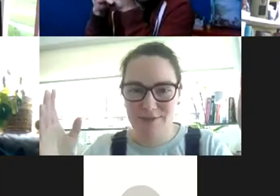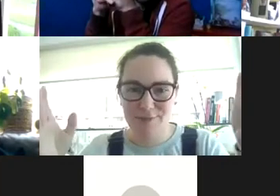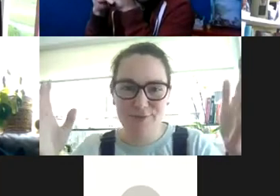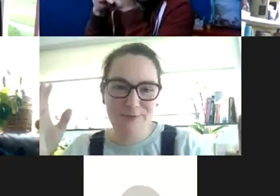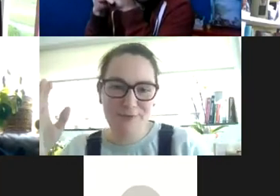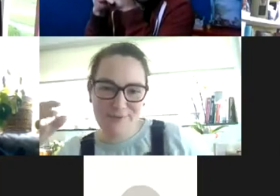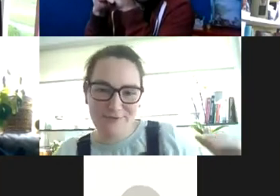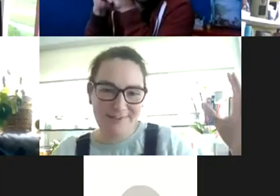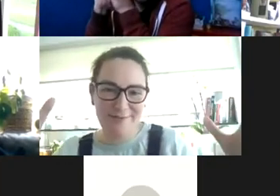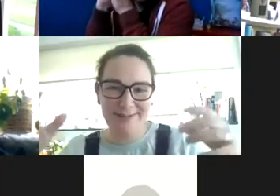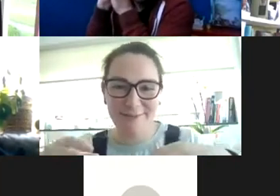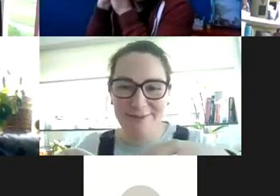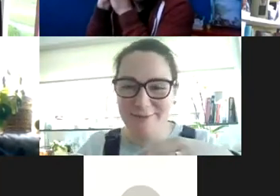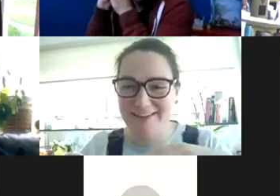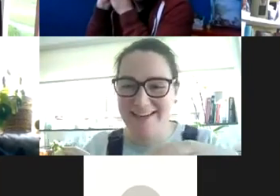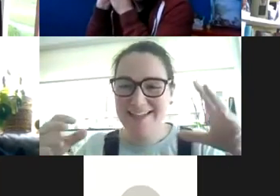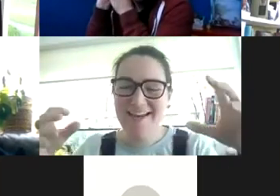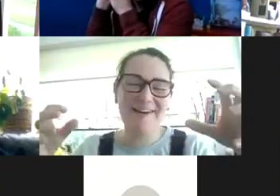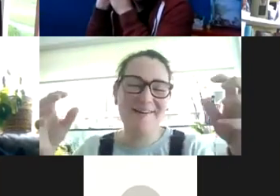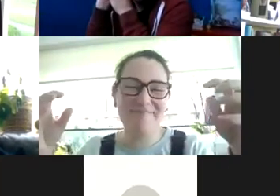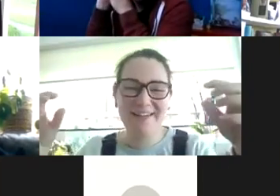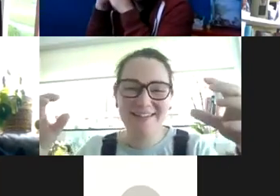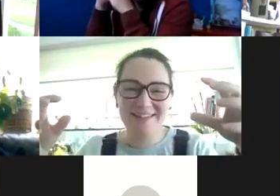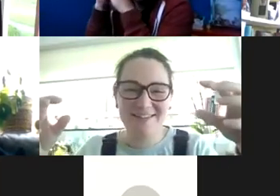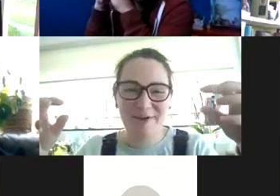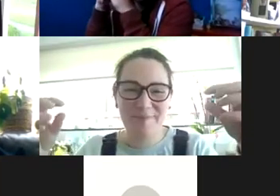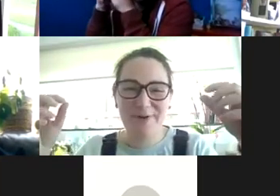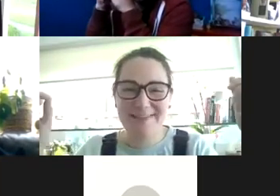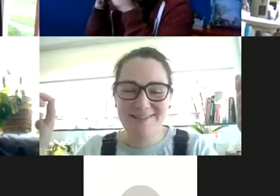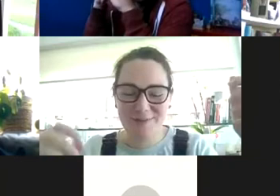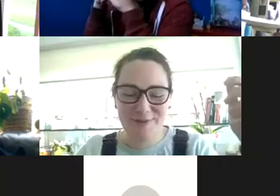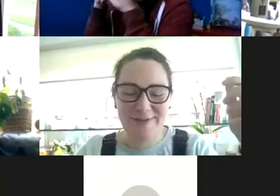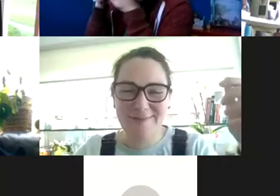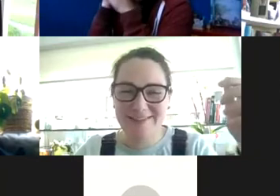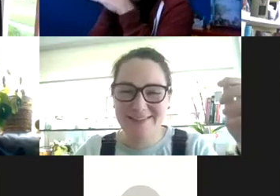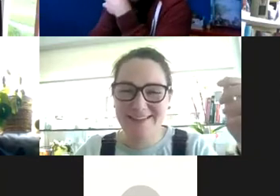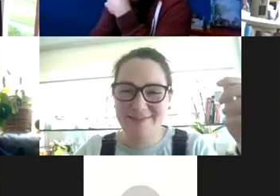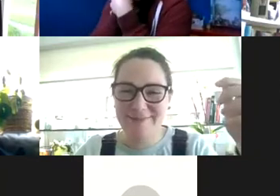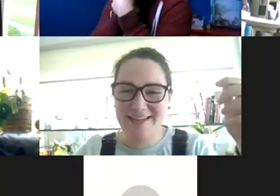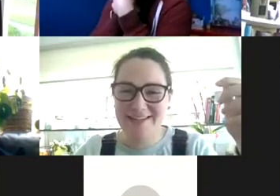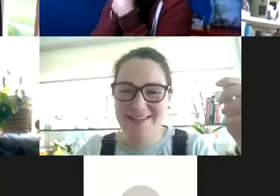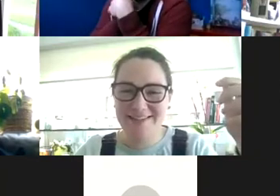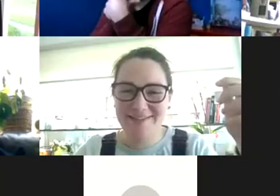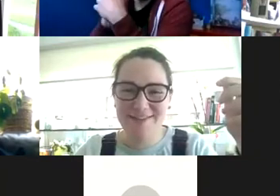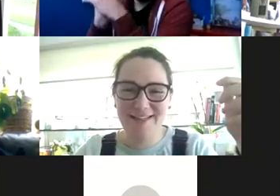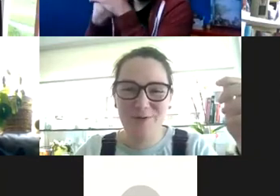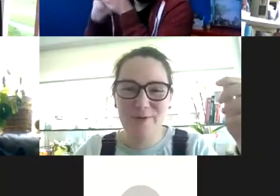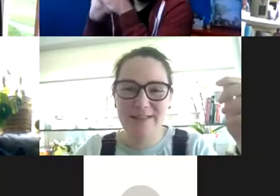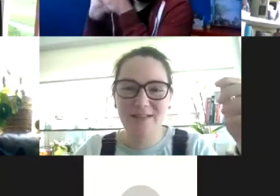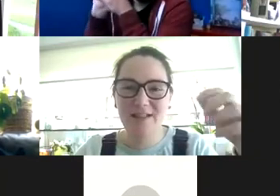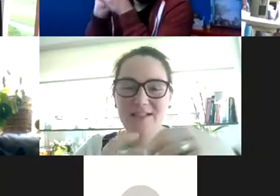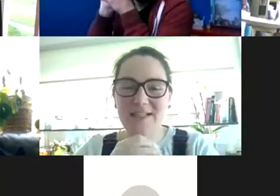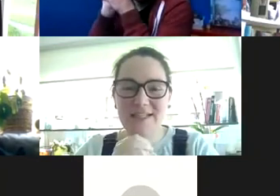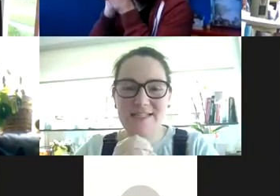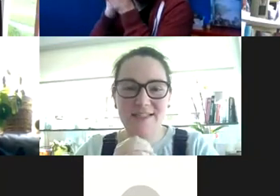geweest. Ik ben in zwangerschapsrust. Ik refereer volgende vorig jaar. Dat de burgemeesters ook spreken met elkaar. Veiligheidscellen waarschijnlijk ook